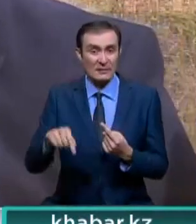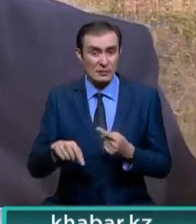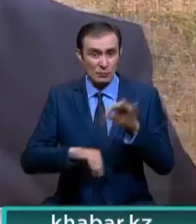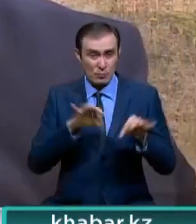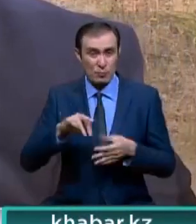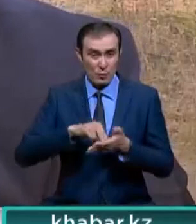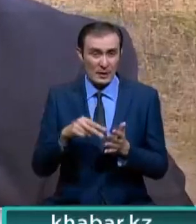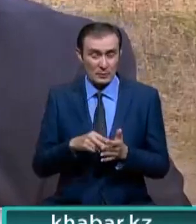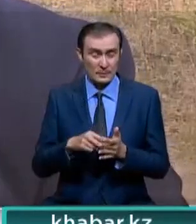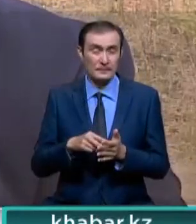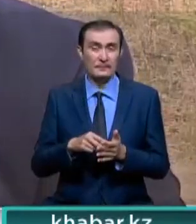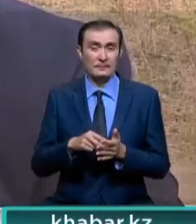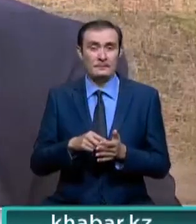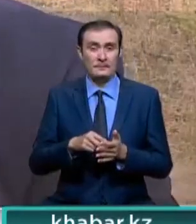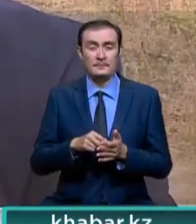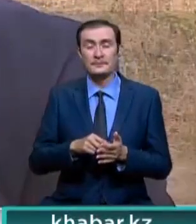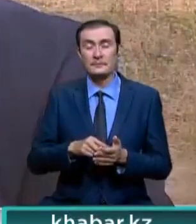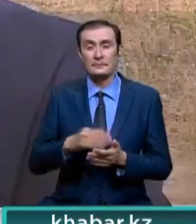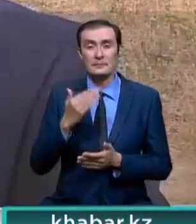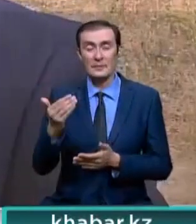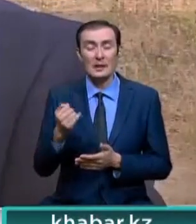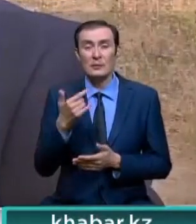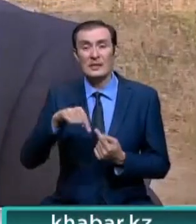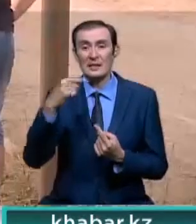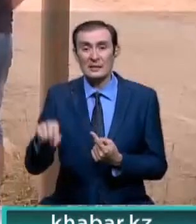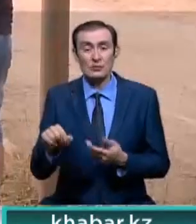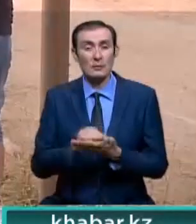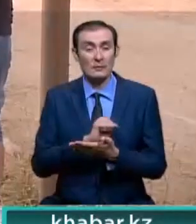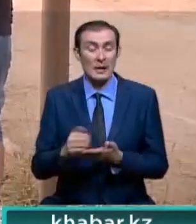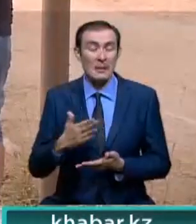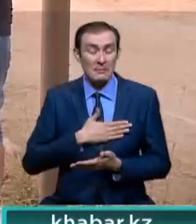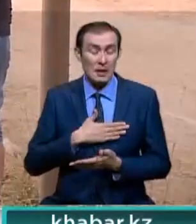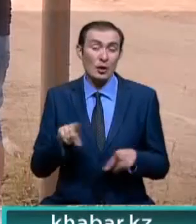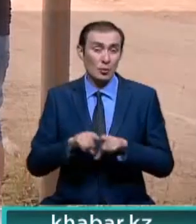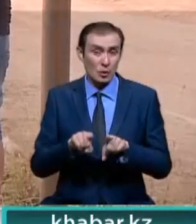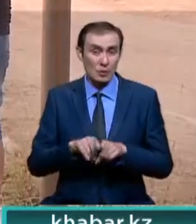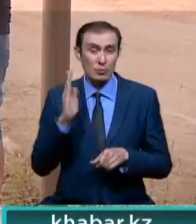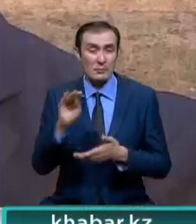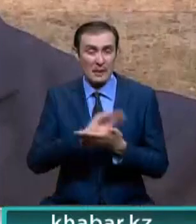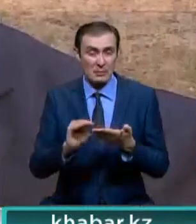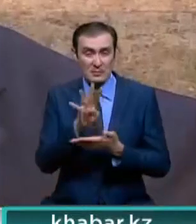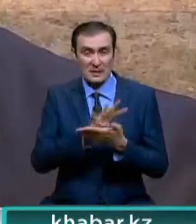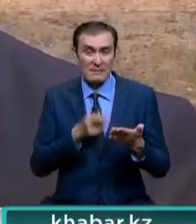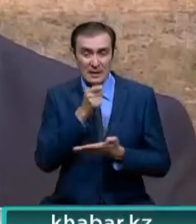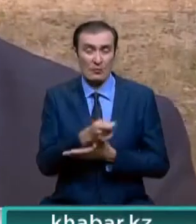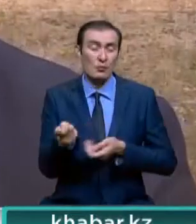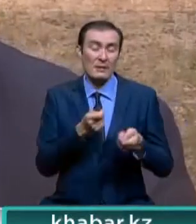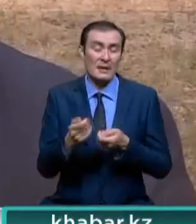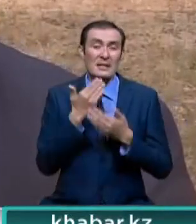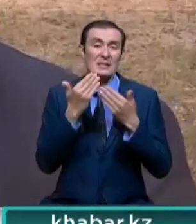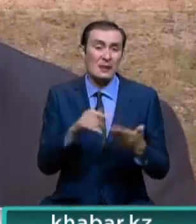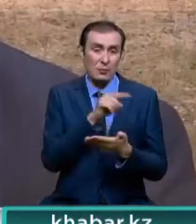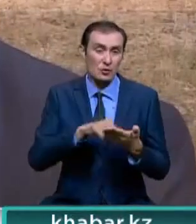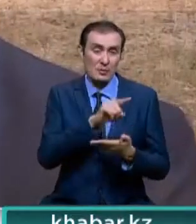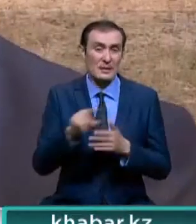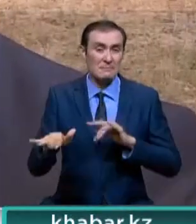то архитектурно-планировочное задание ему не дадут, поскольку не соответствует ПДП. Мы со своей стороны тоже напишем в управление, запросим, чтобы они